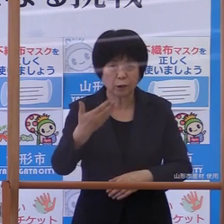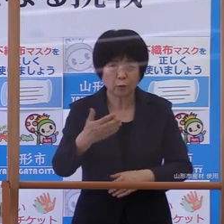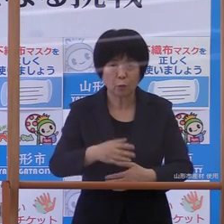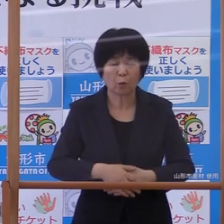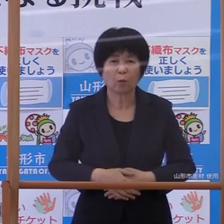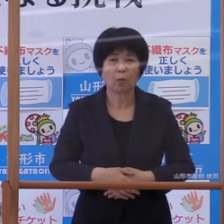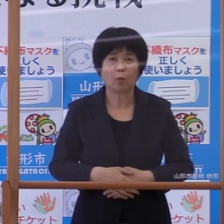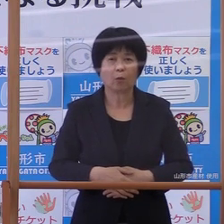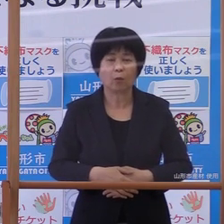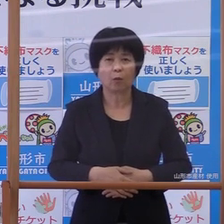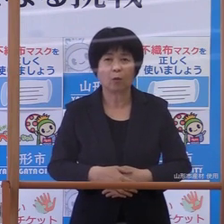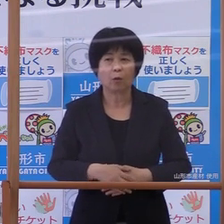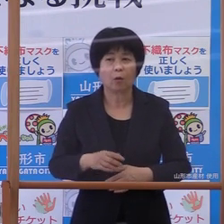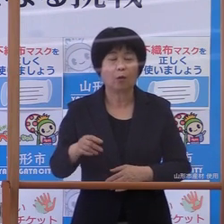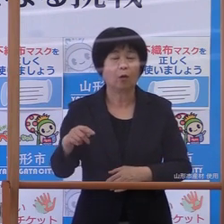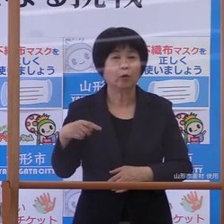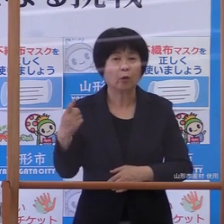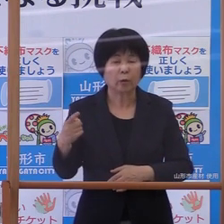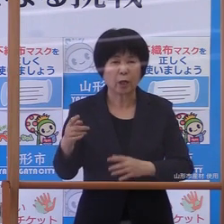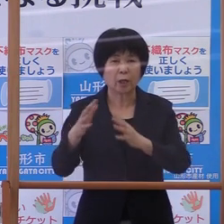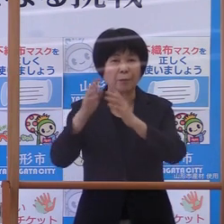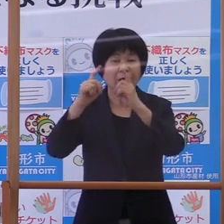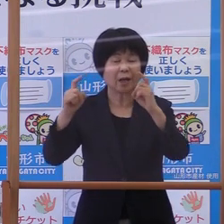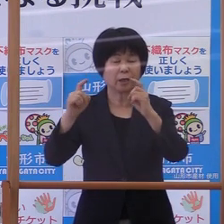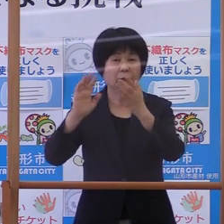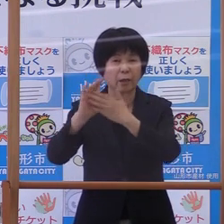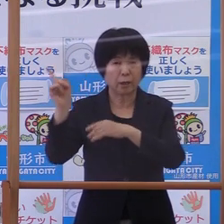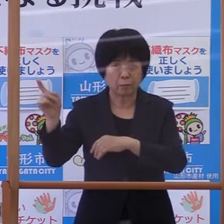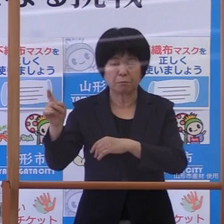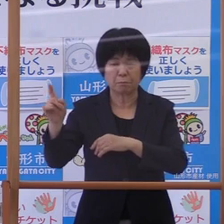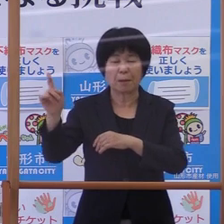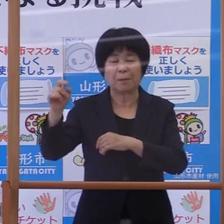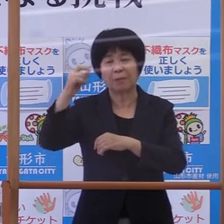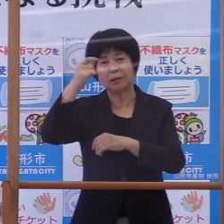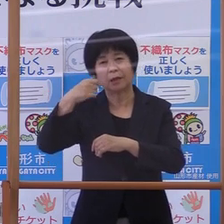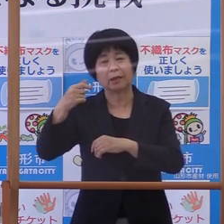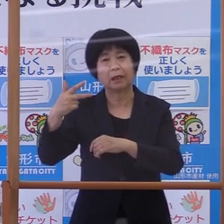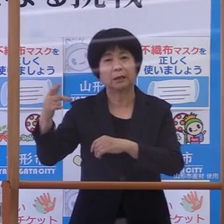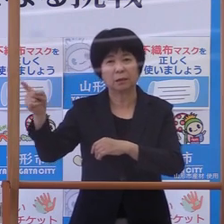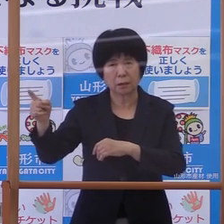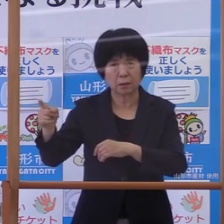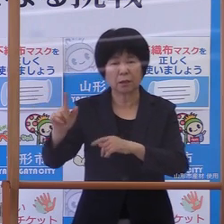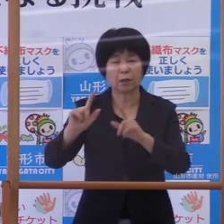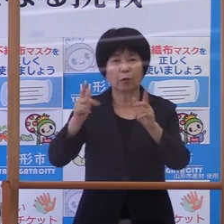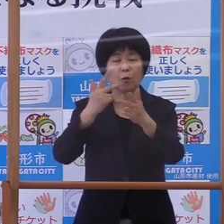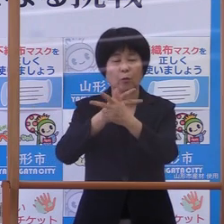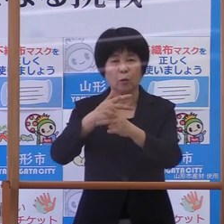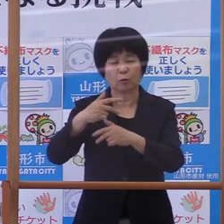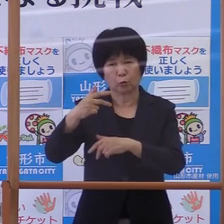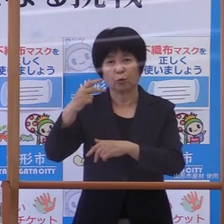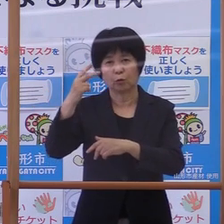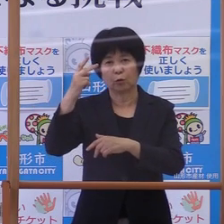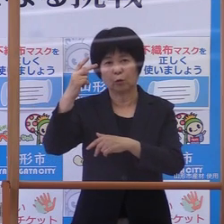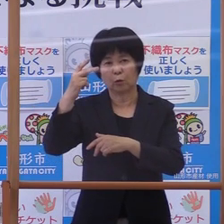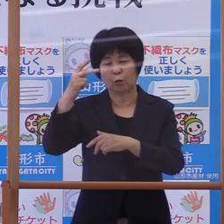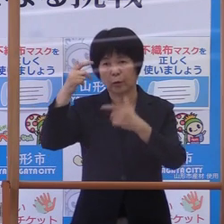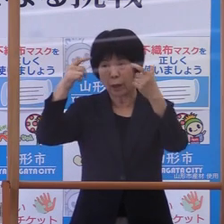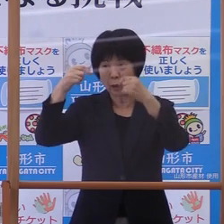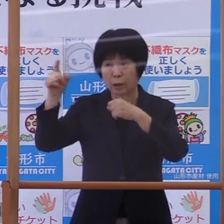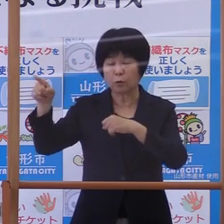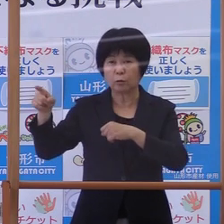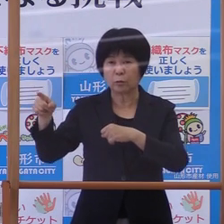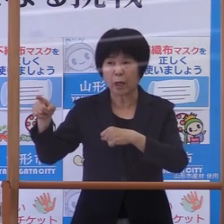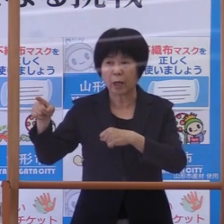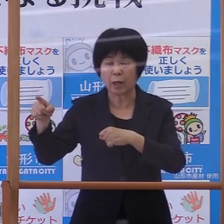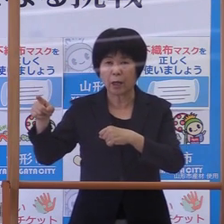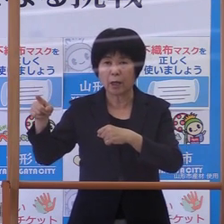ども、お隣宮城県ですとですね、仙台市、県、あとは東北大学等でこうタッグを